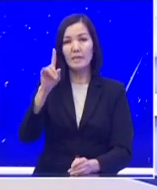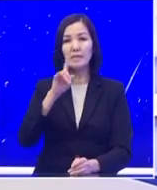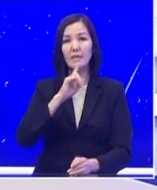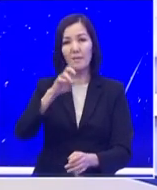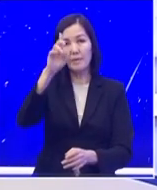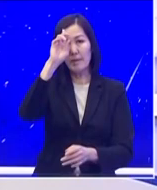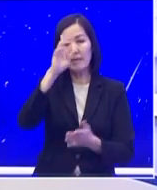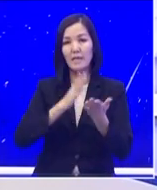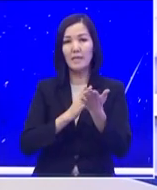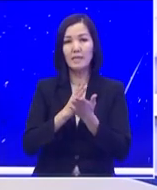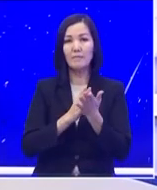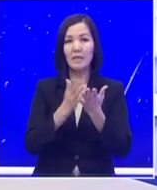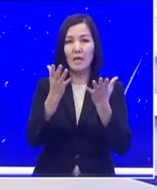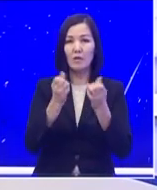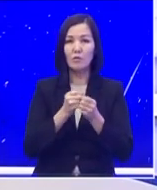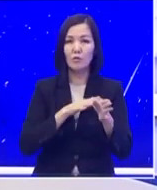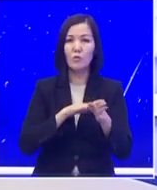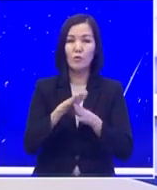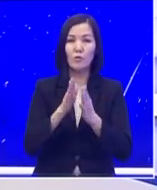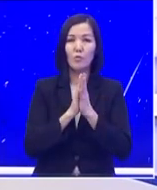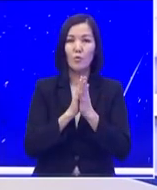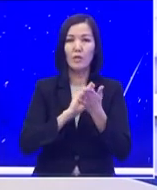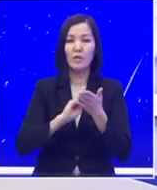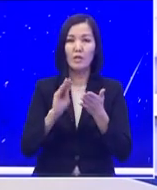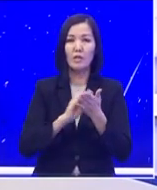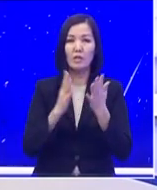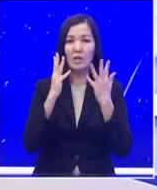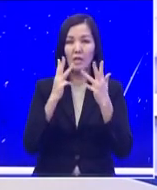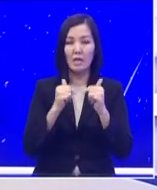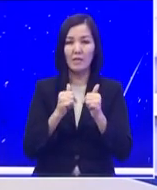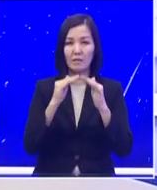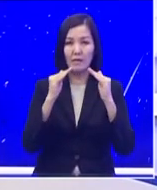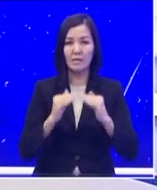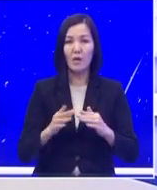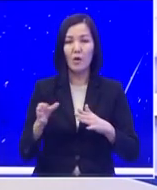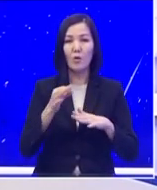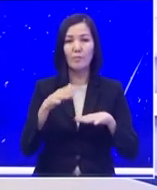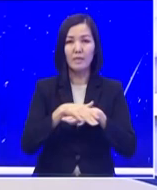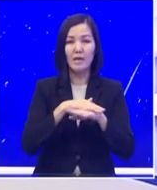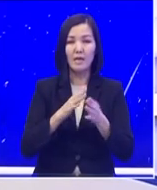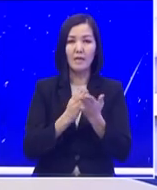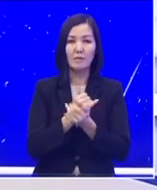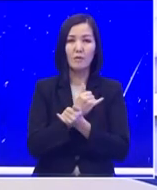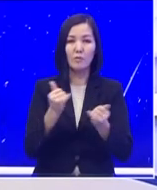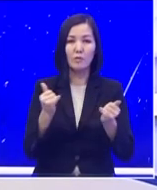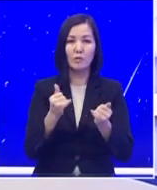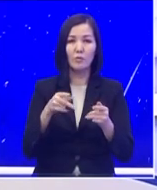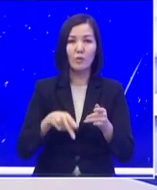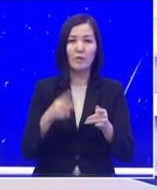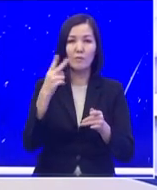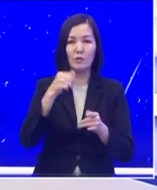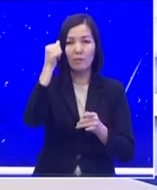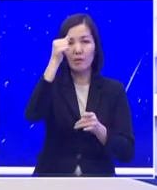Елімізде мемлекеттік қызметті алу үшін толтырылатын өтініш саны азайтылады. Облыстық халыққа қызмет көрсету орталығының мәліметінше 2020